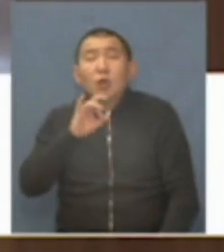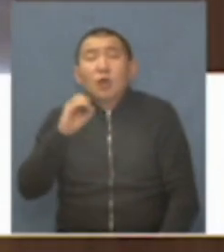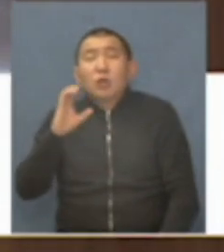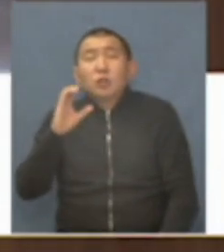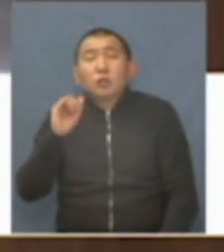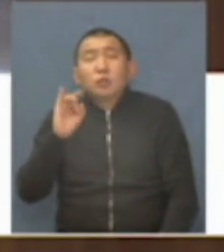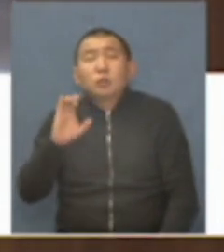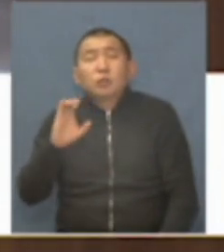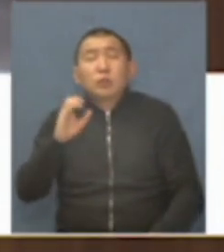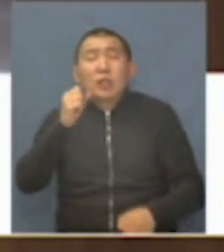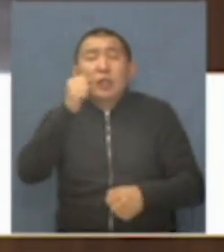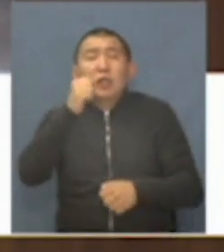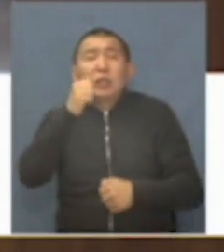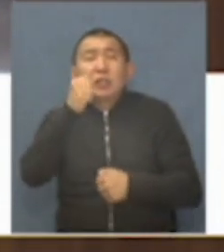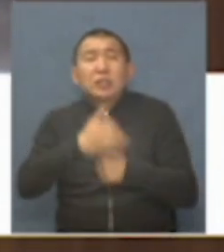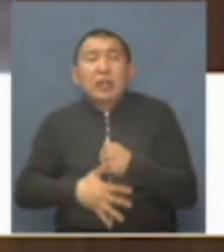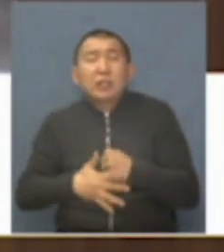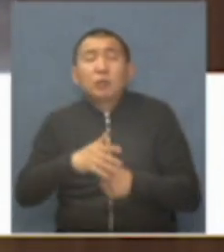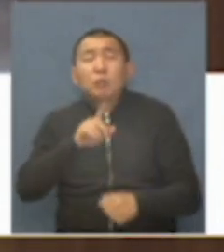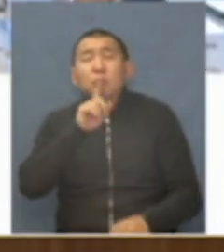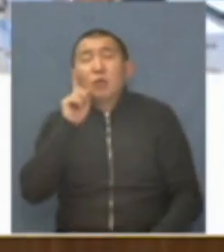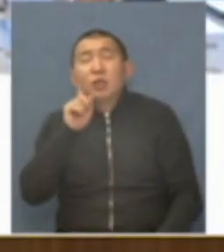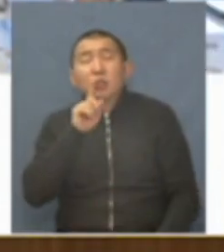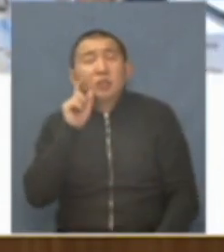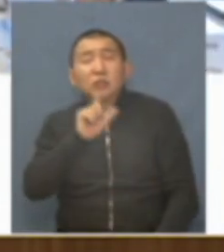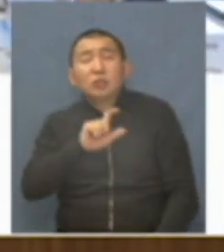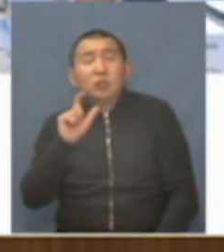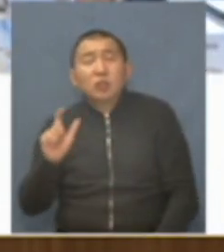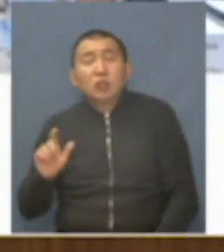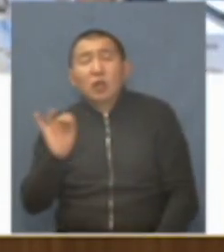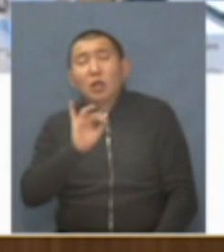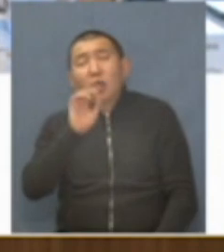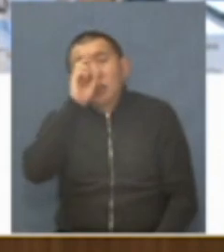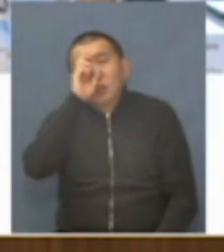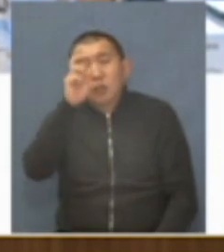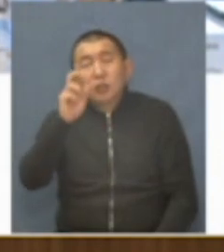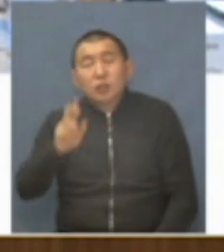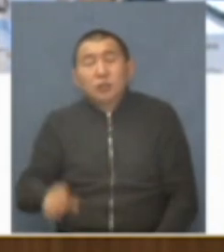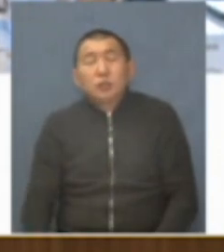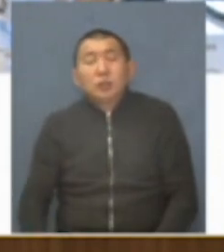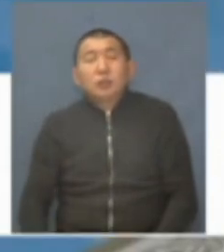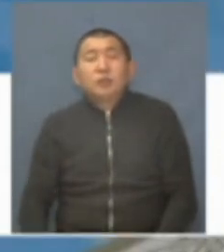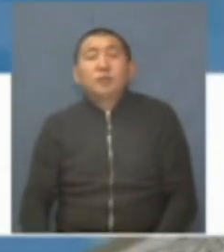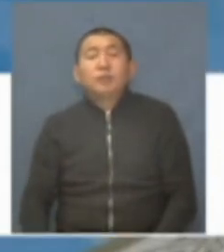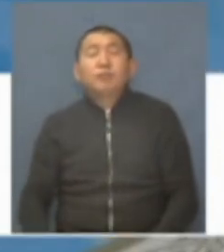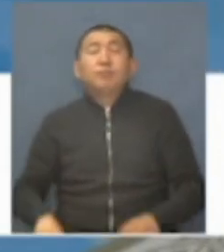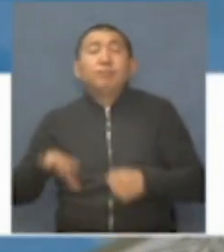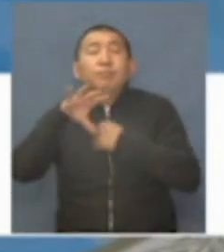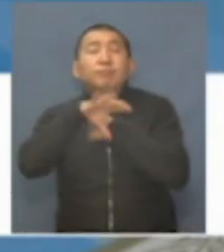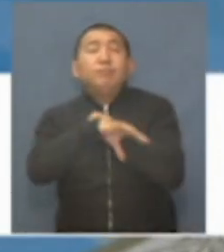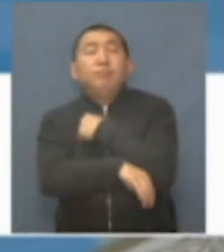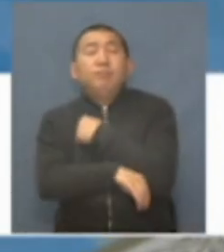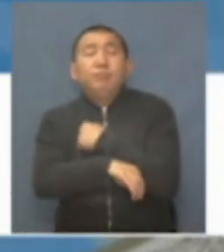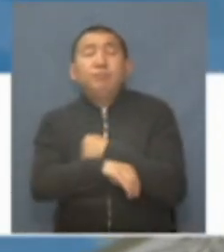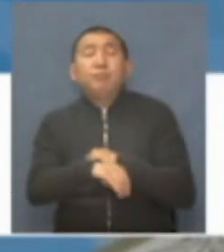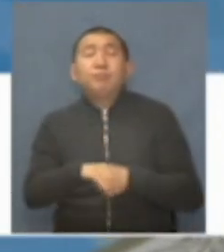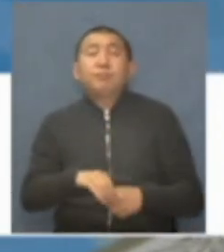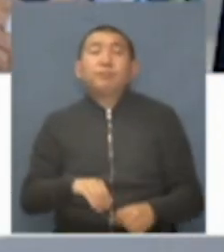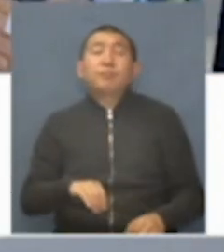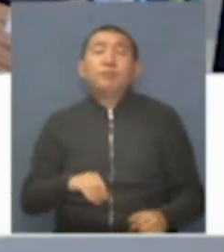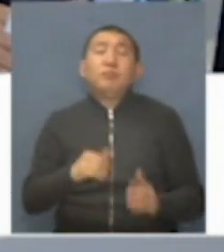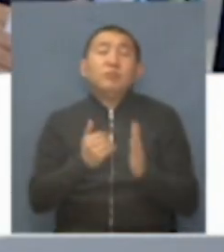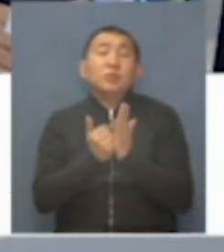важным инструментом коммуникации между молодыми гражданами и государством. В завершении встречи участники озвучили предложения по